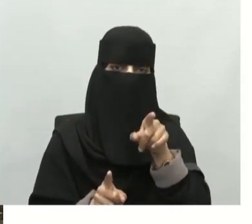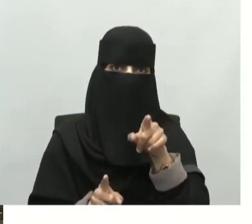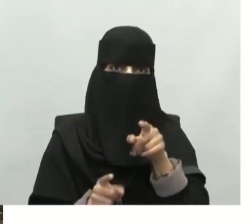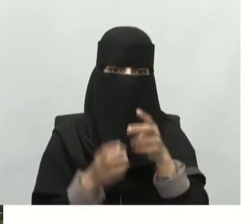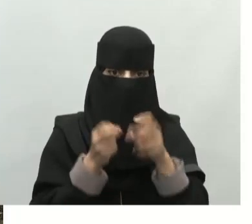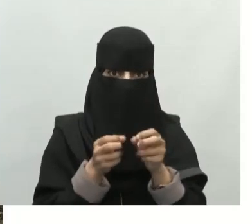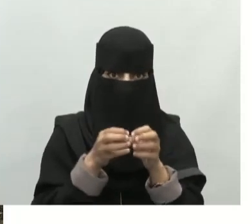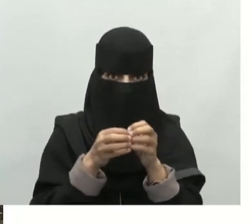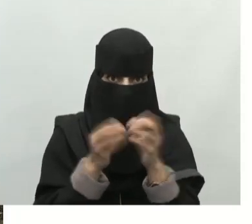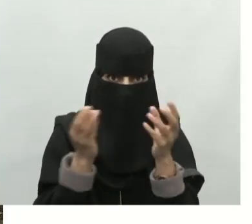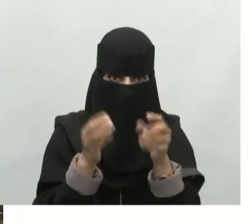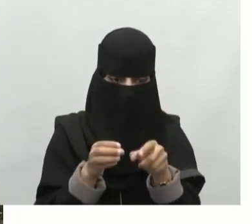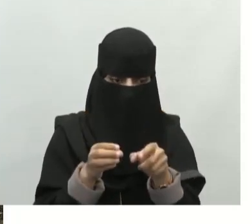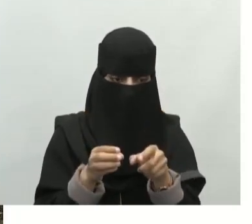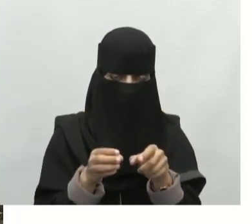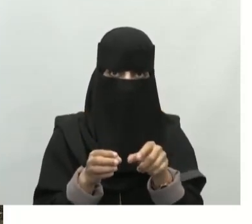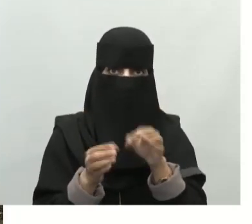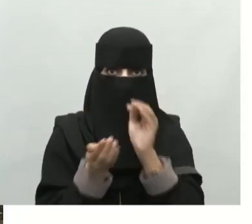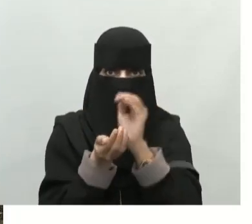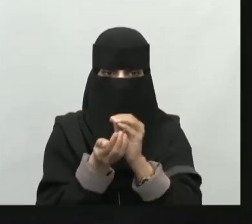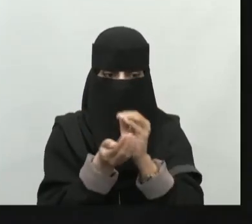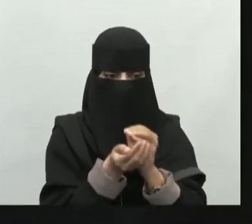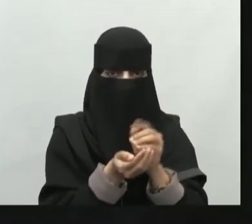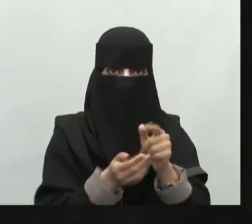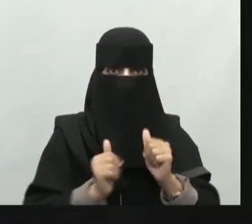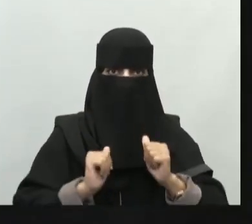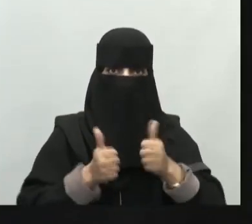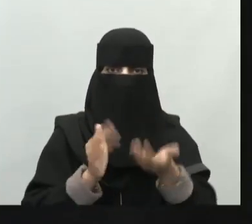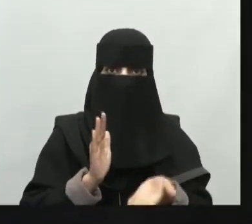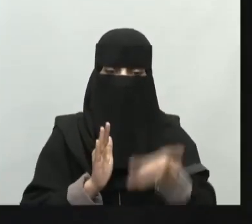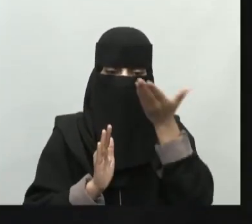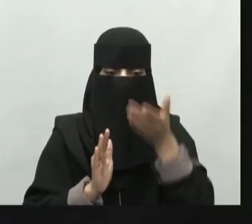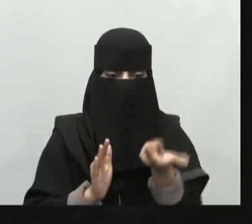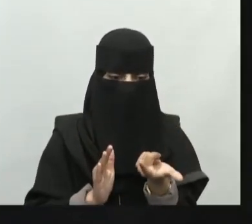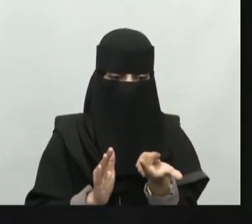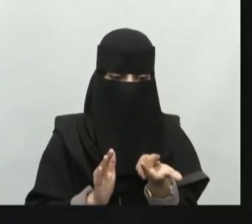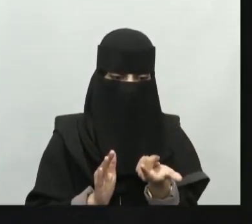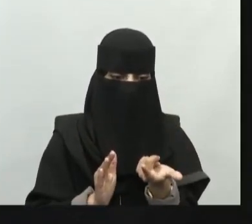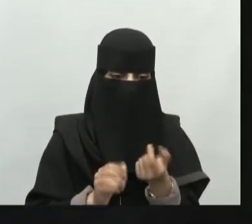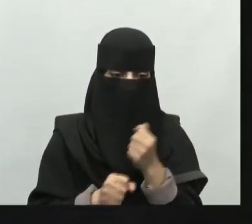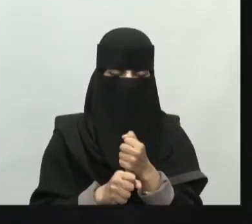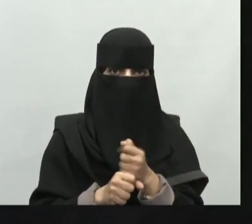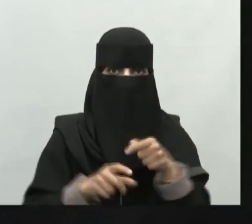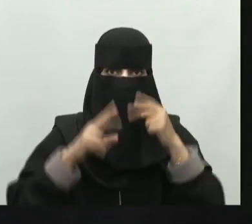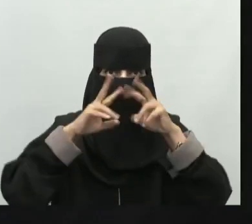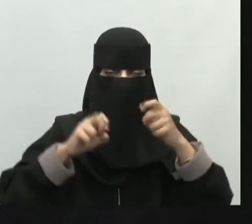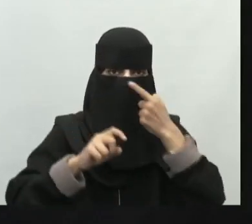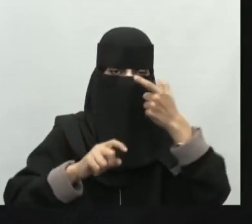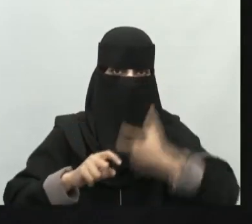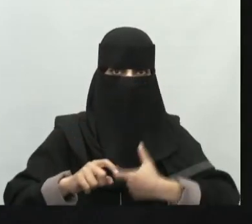عند الفقص صغار لديها قدره عاليه ان تبحث عن